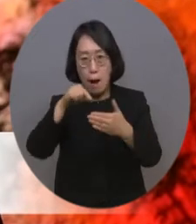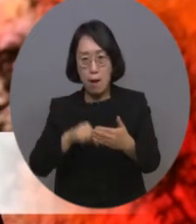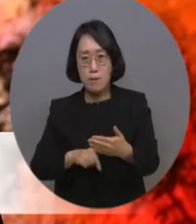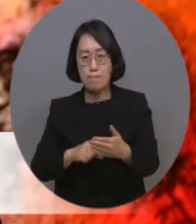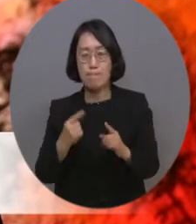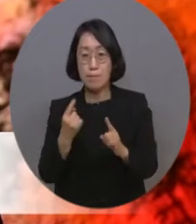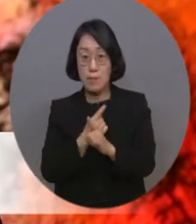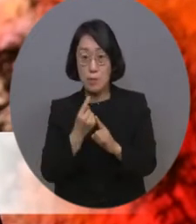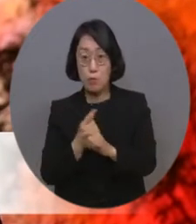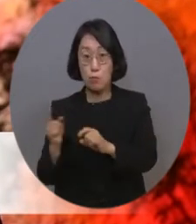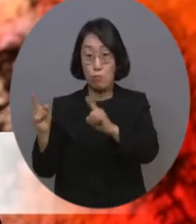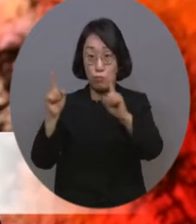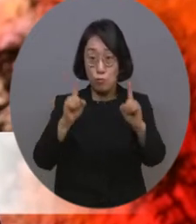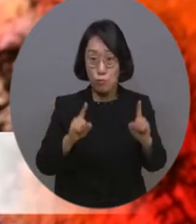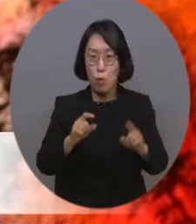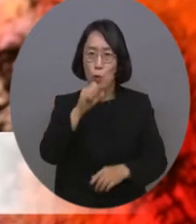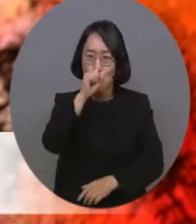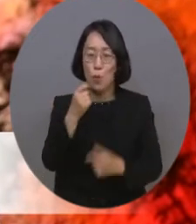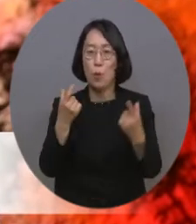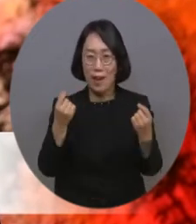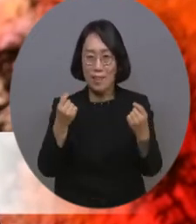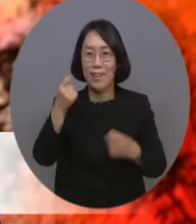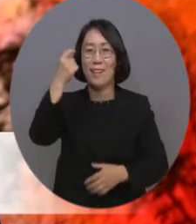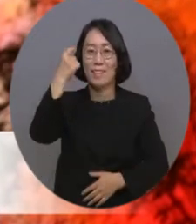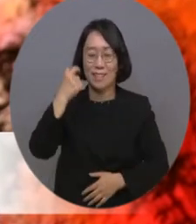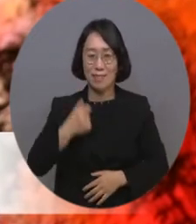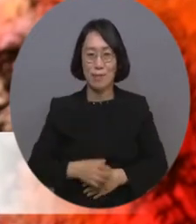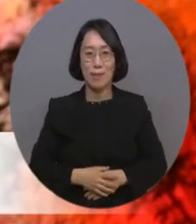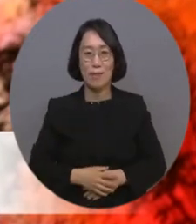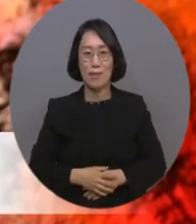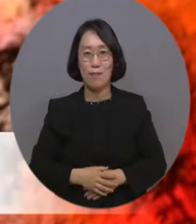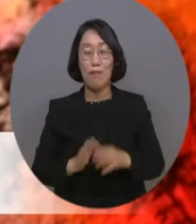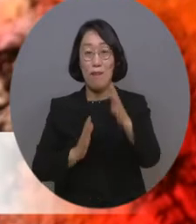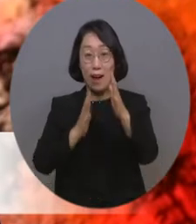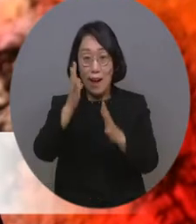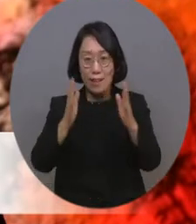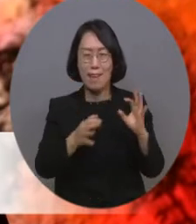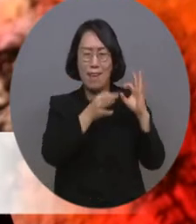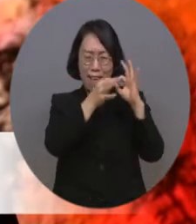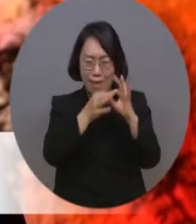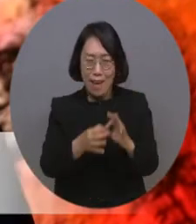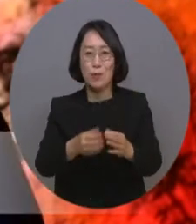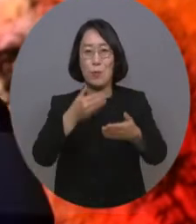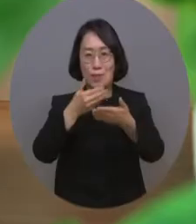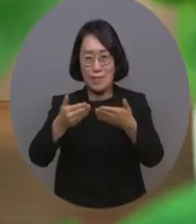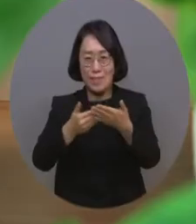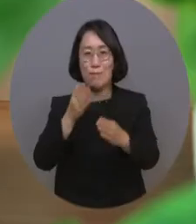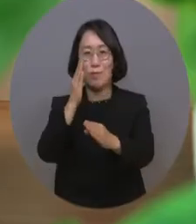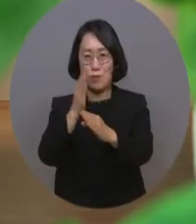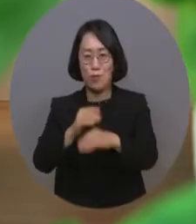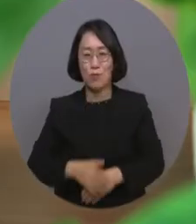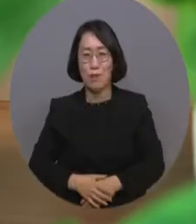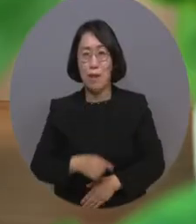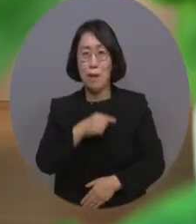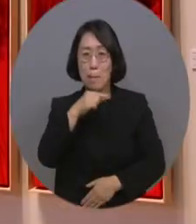된다면 정말 좋은 소재가 되겠다 해서 제가 갈대를 줄기차게 그리고 있습니다